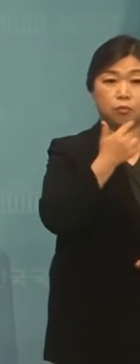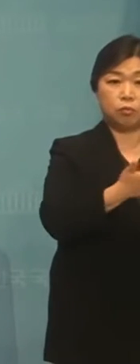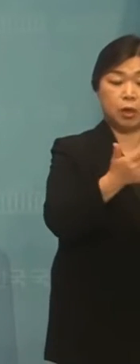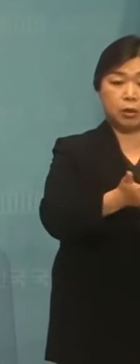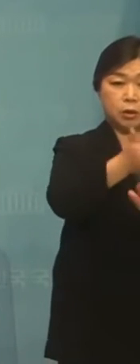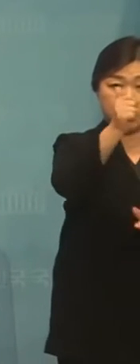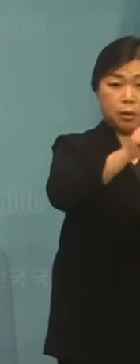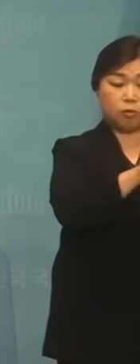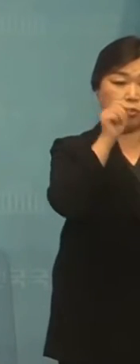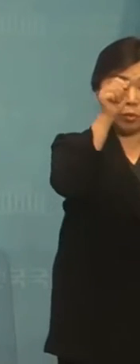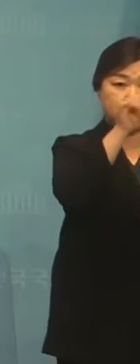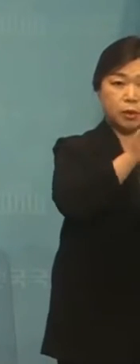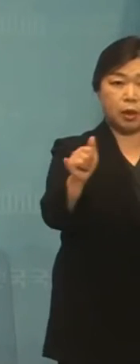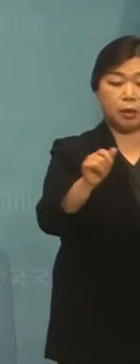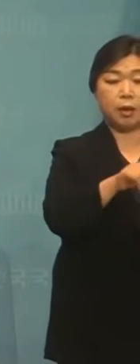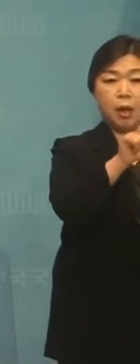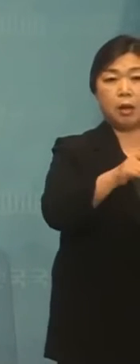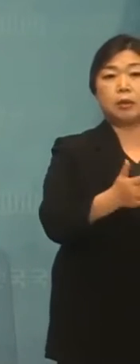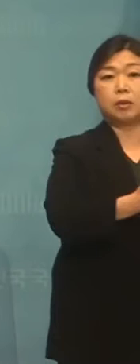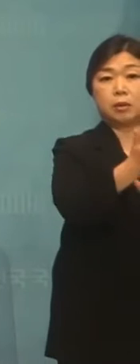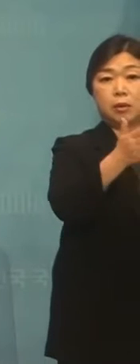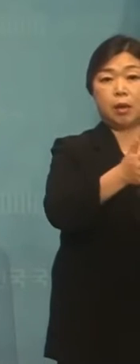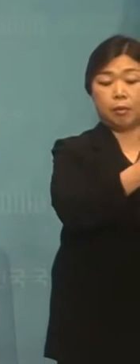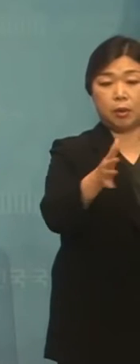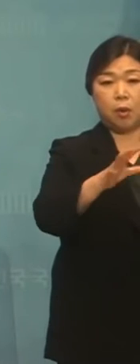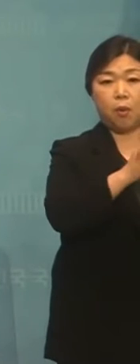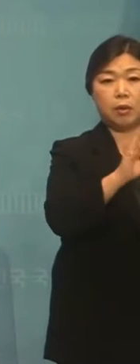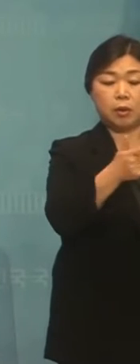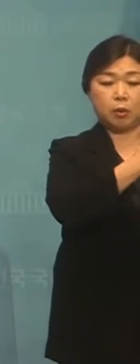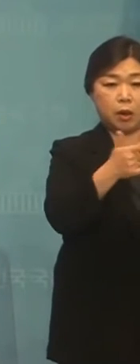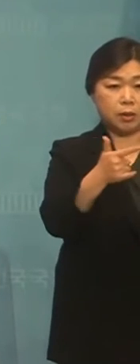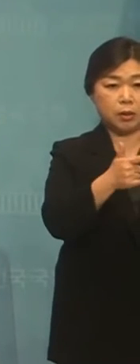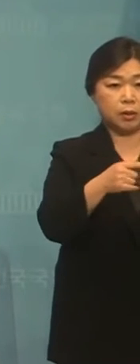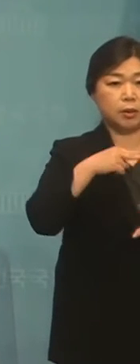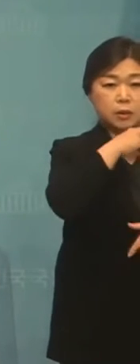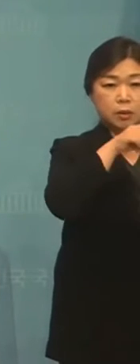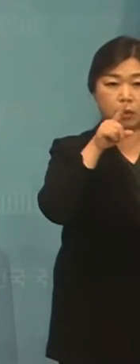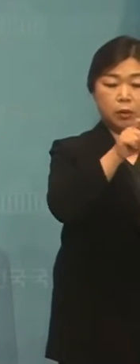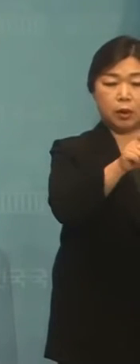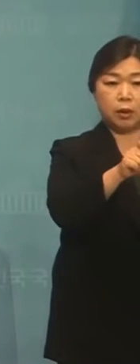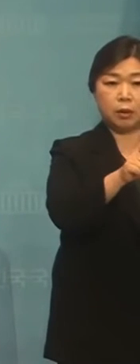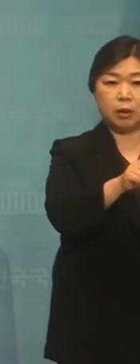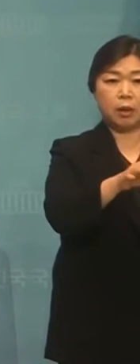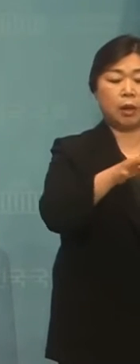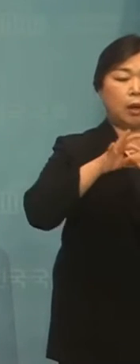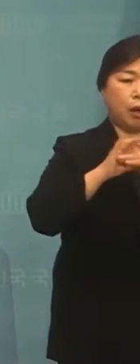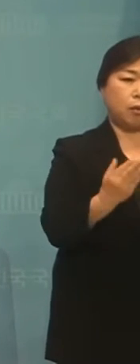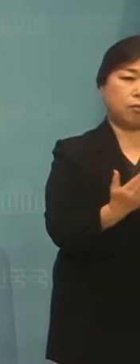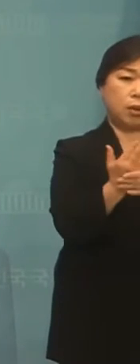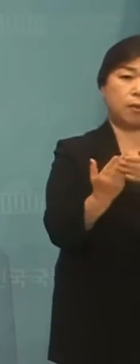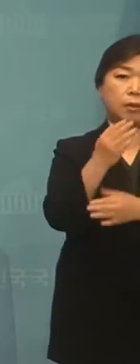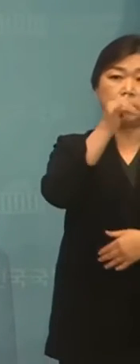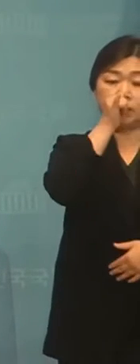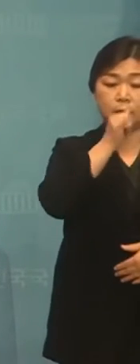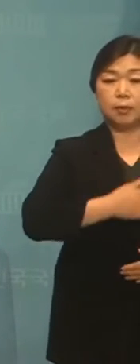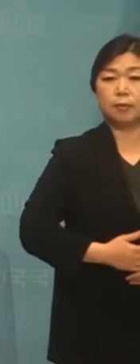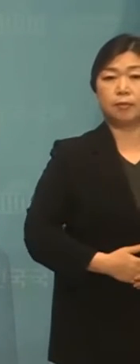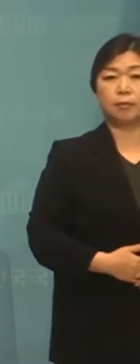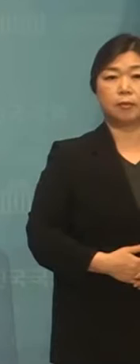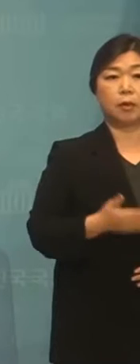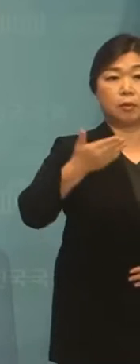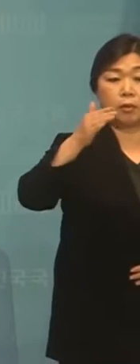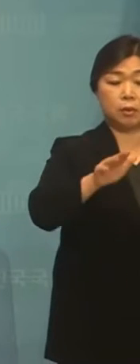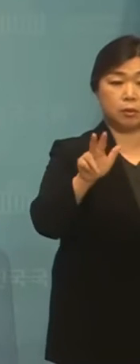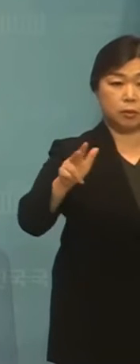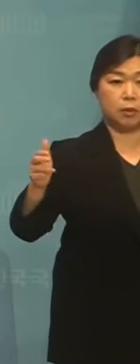후보에게 제기된 LCT를 비롯한 각종 의혹이 고구마 줄기처럼 캐도 계속 터져나오고 있습니다.